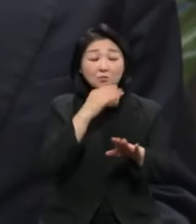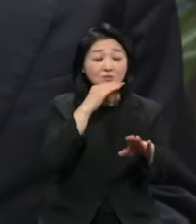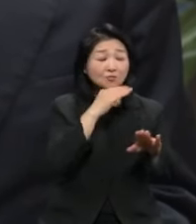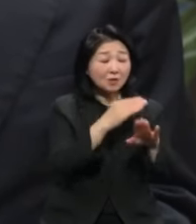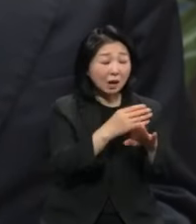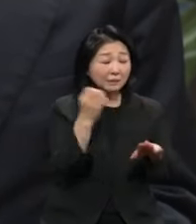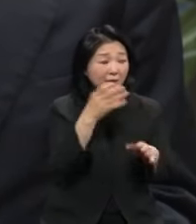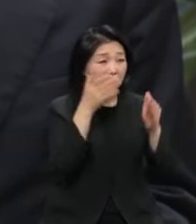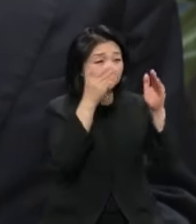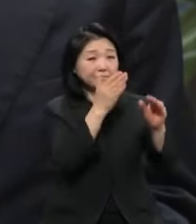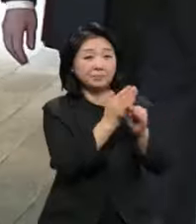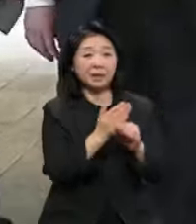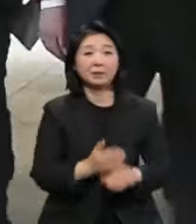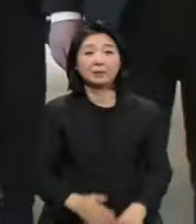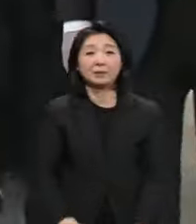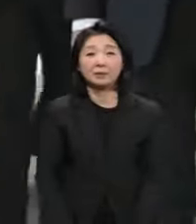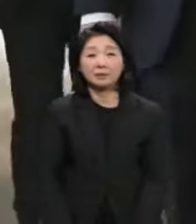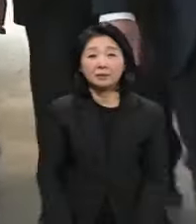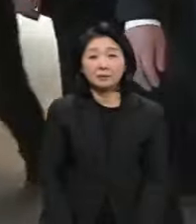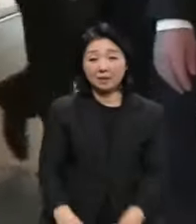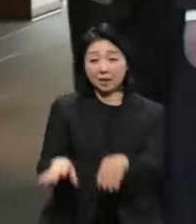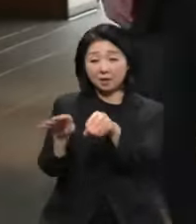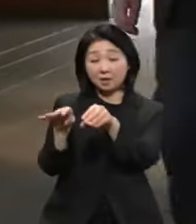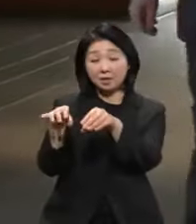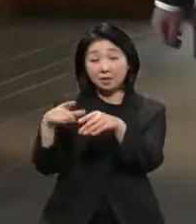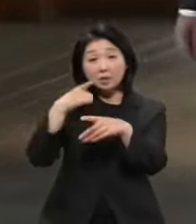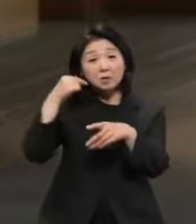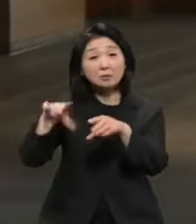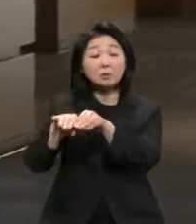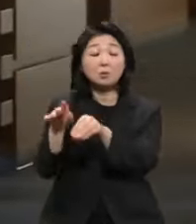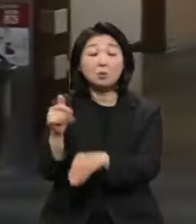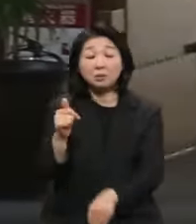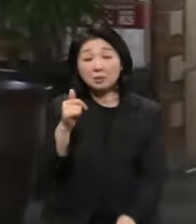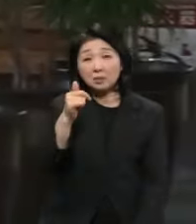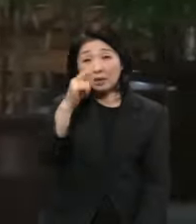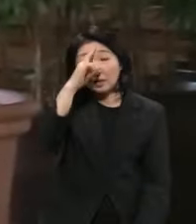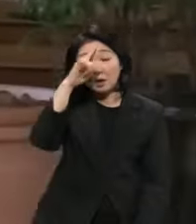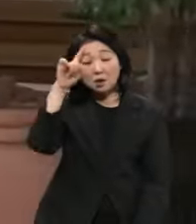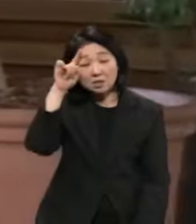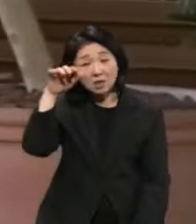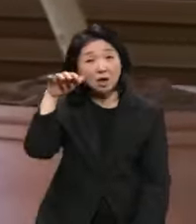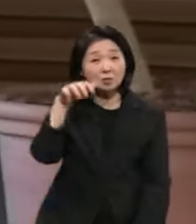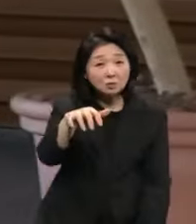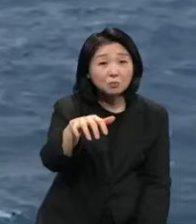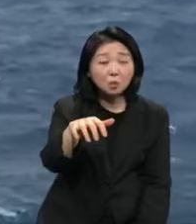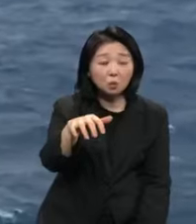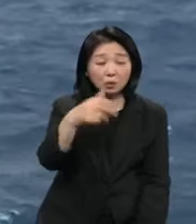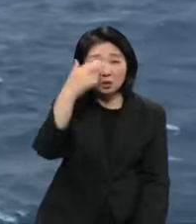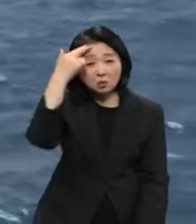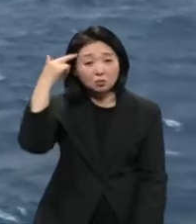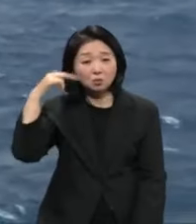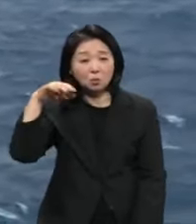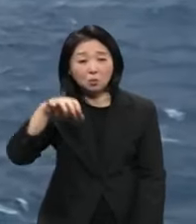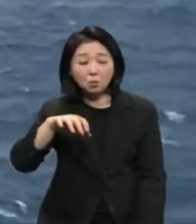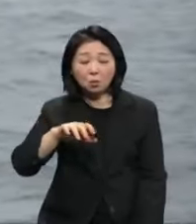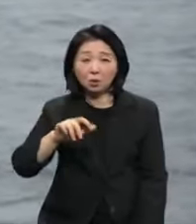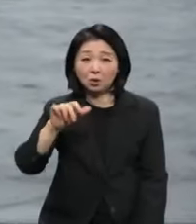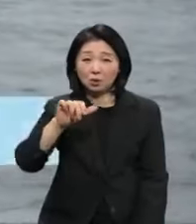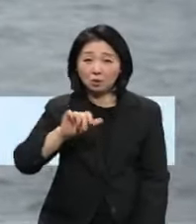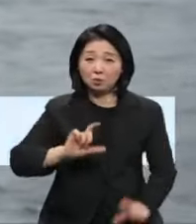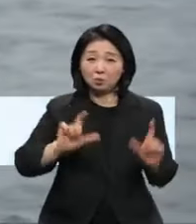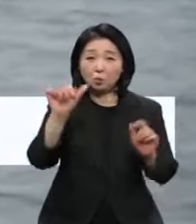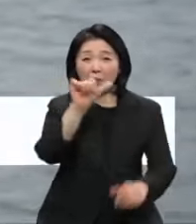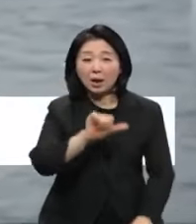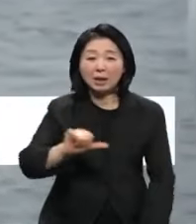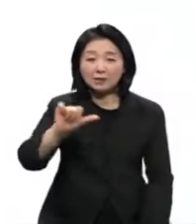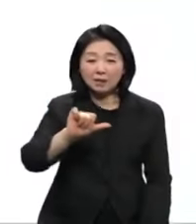다시 주목됩니다. 기시다 총리는 또 러시아의 침공과 중동, 동아시아 상황을 거론하며 역사적